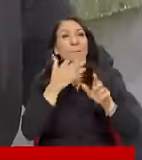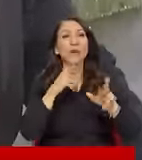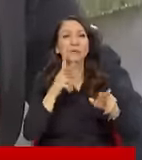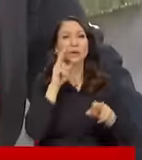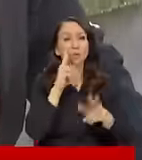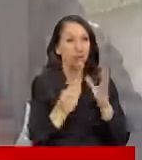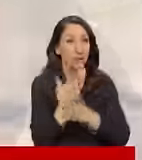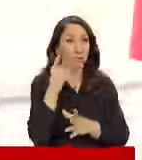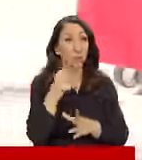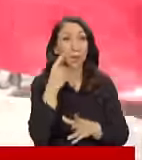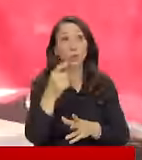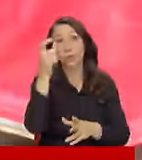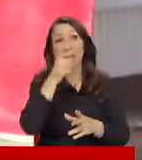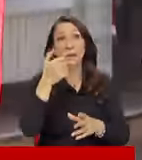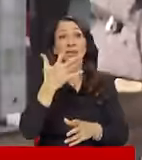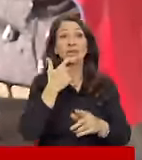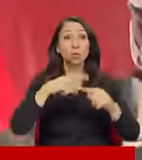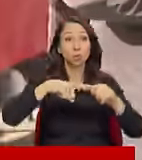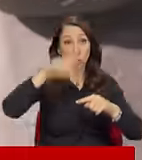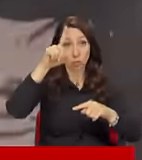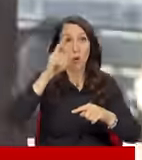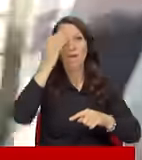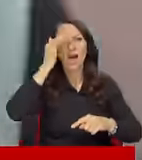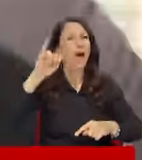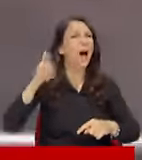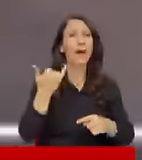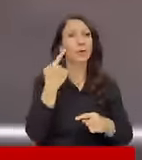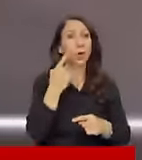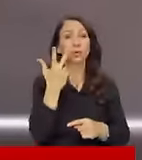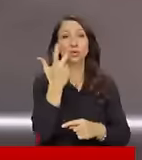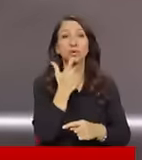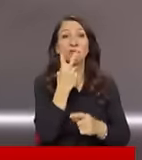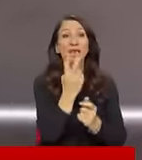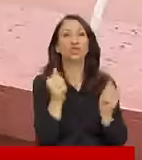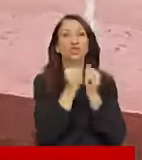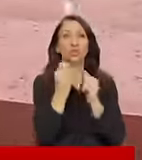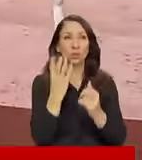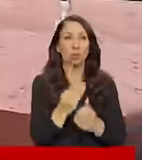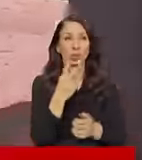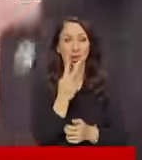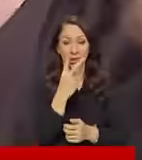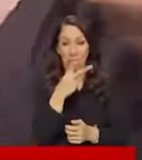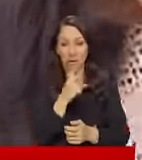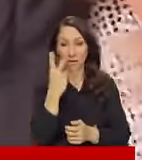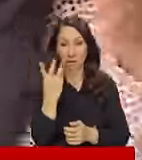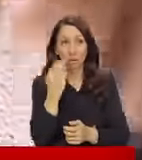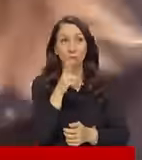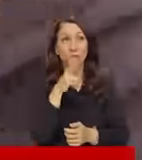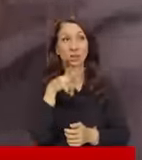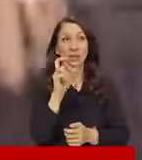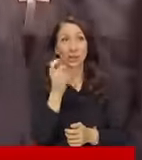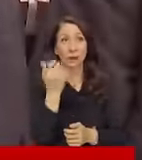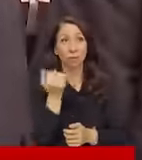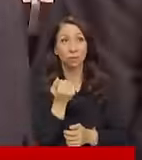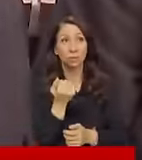ortaya çıktı. Buna göre Türkiye'de 65 yaş ve üstünde yoksulluk oranı 3 yılda 2'ye katlandı. 2002'de oldu, 380 lira para